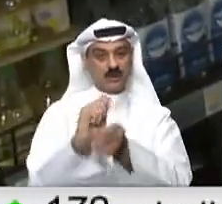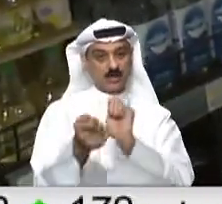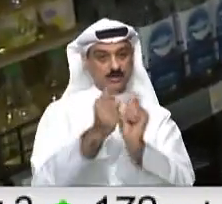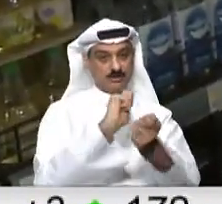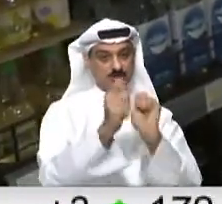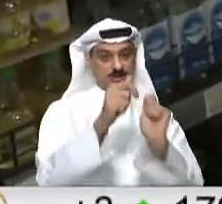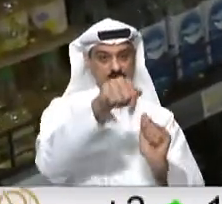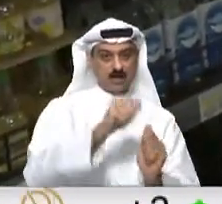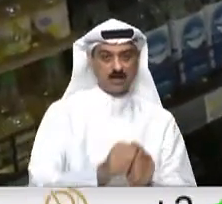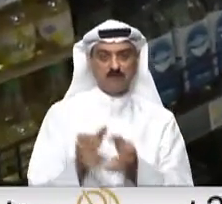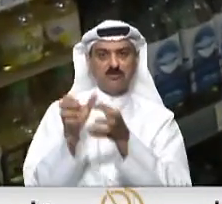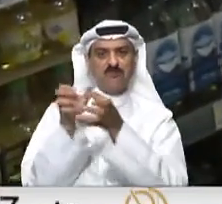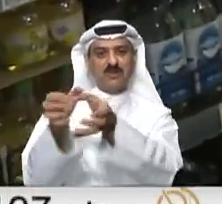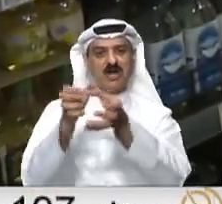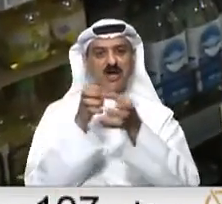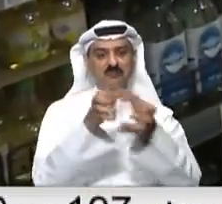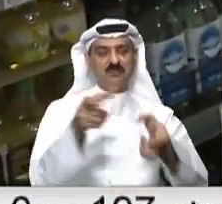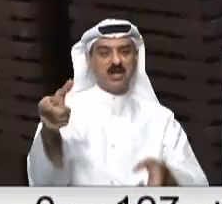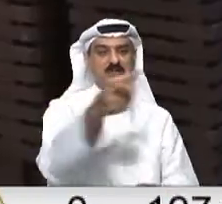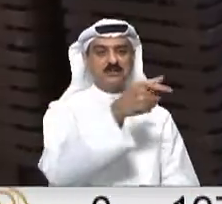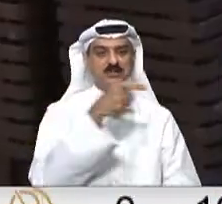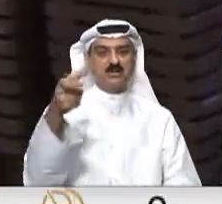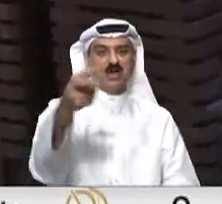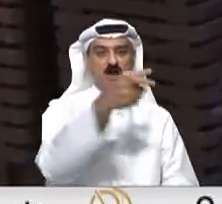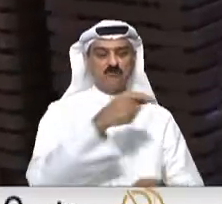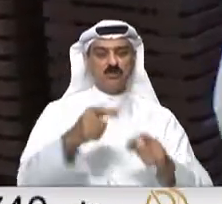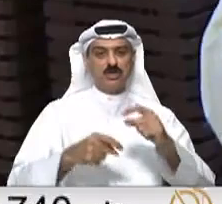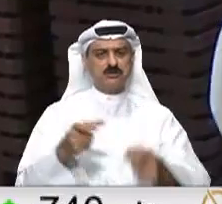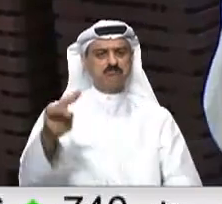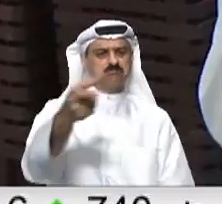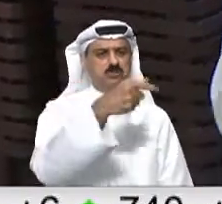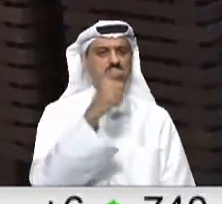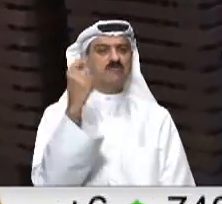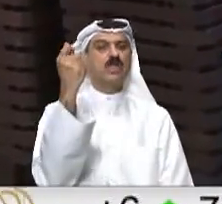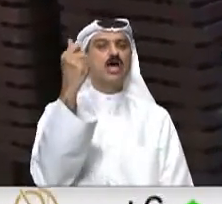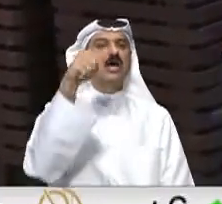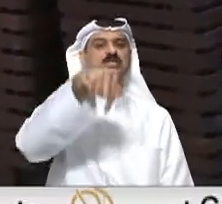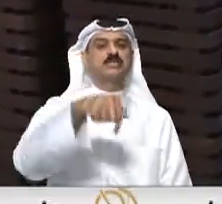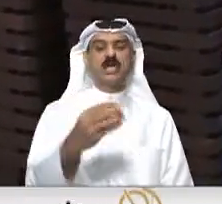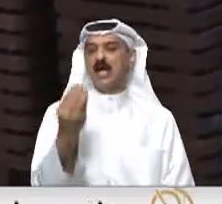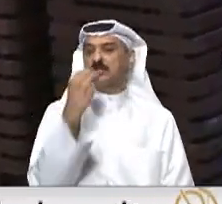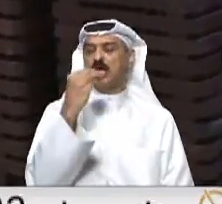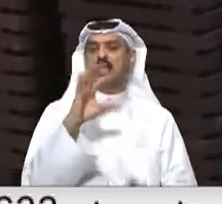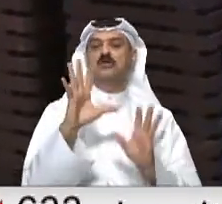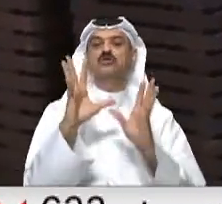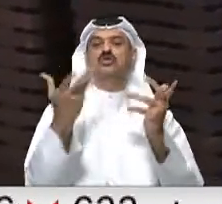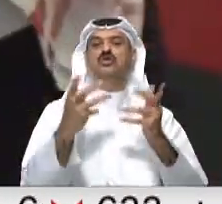خلال الفرق التفتيشية التابعة لها على متابعة السلع وتحديد أسعارها حفاظا